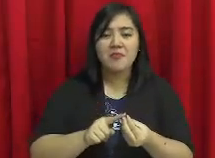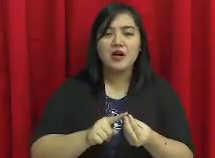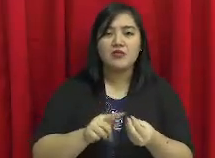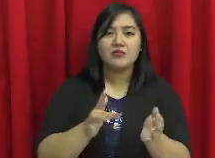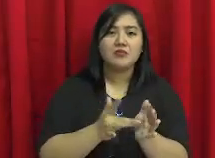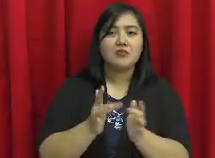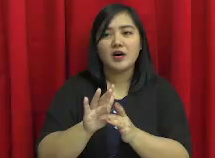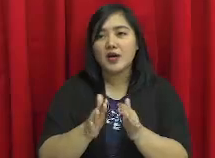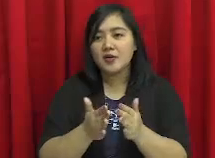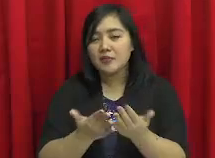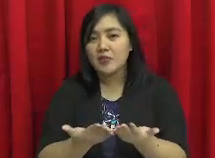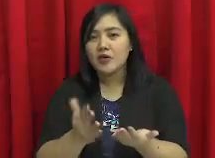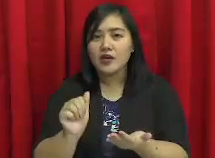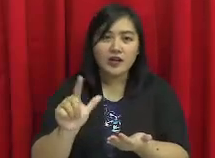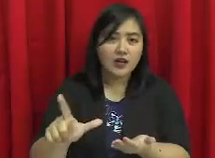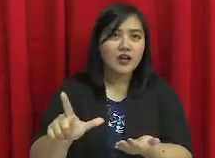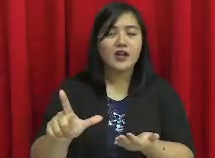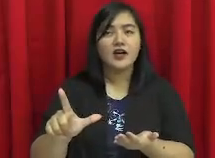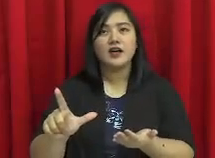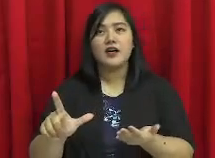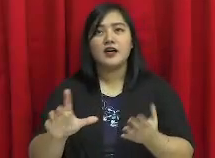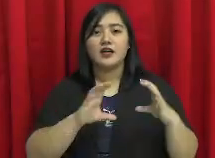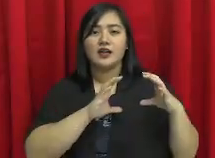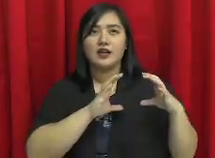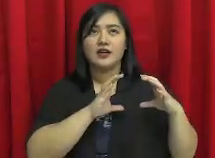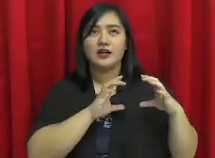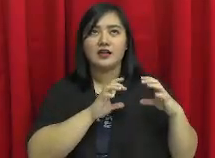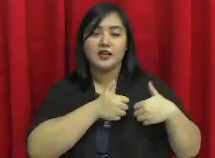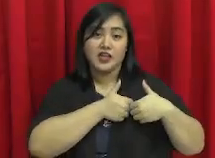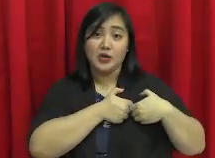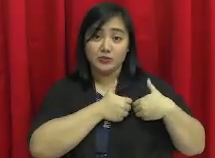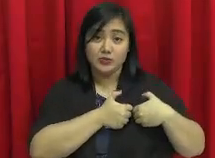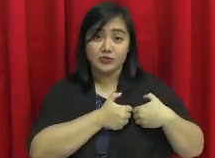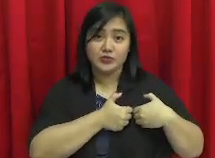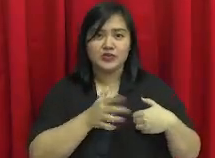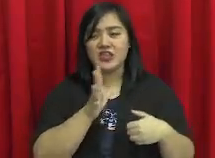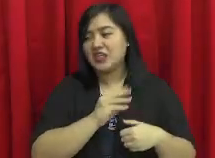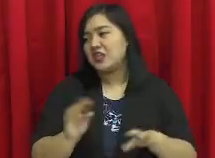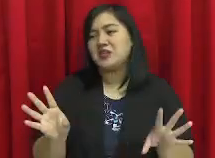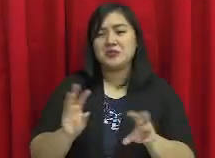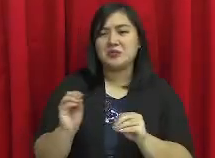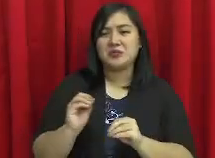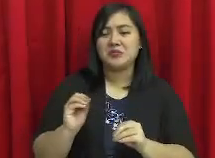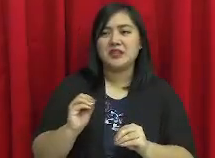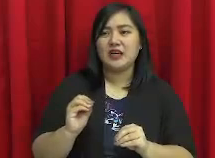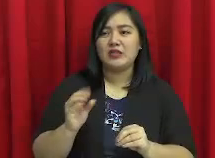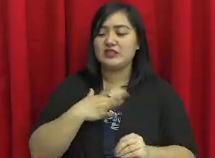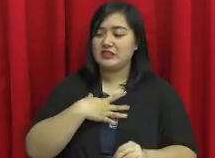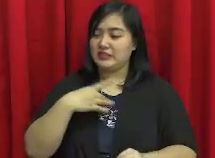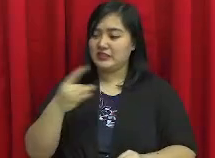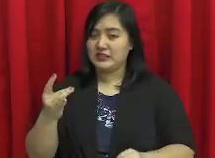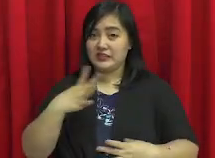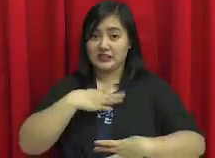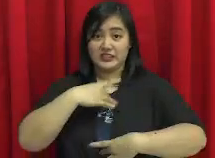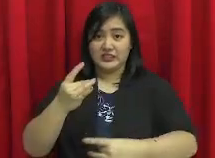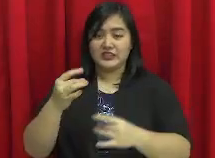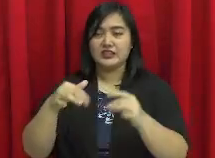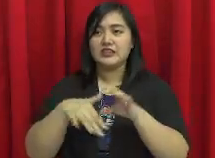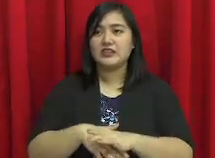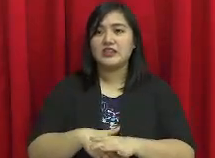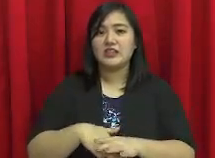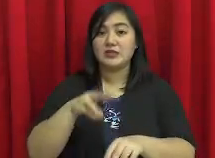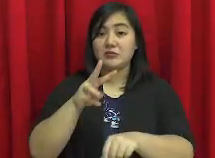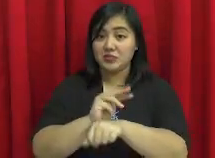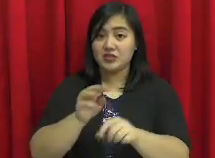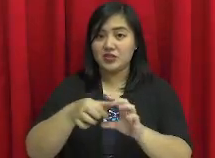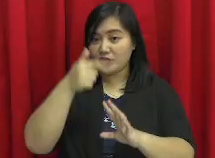bumagsak sa worldliness. Para bumagsak sa kamunduhan at mawalan ng panlasa sa gawain ng Panginoon at mapalayo sa simbahan, tatahimik